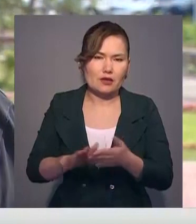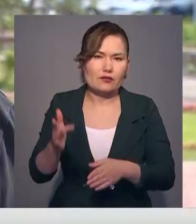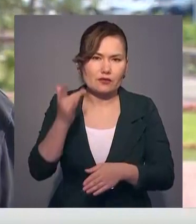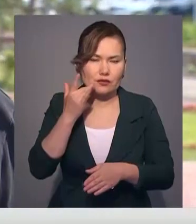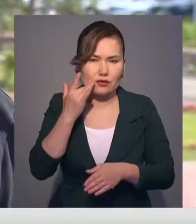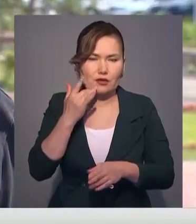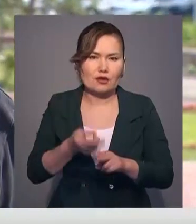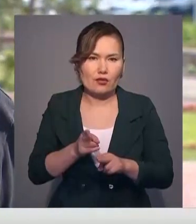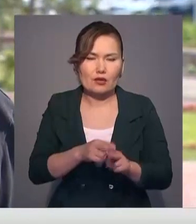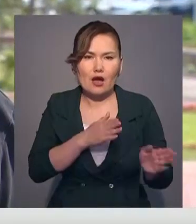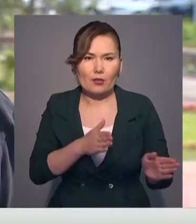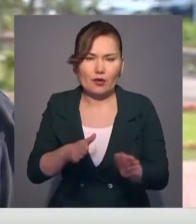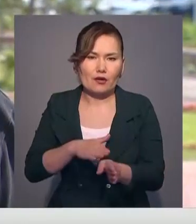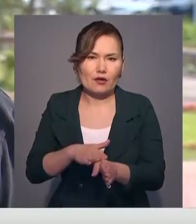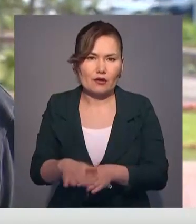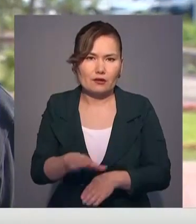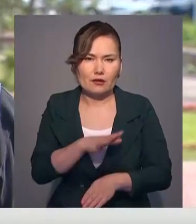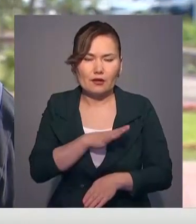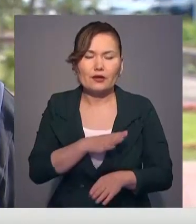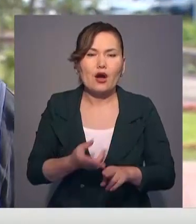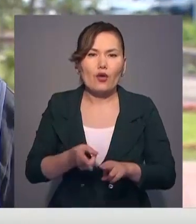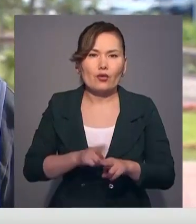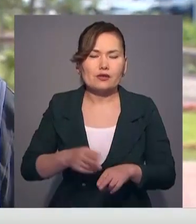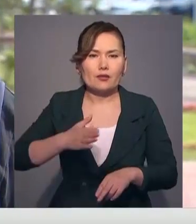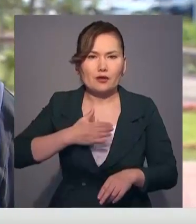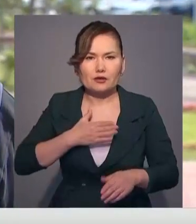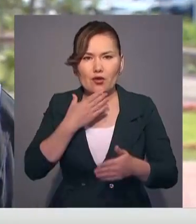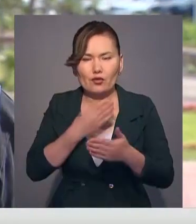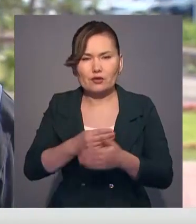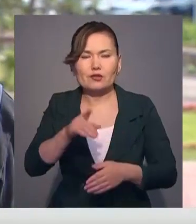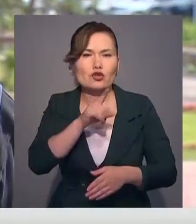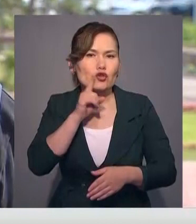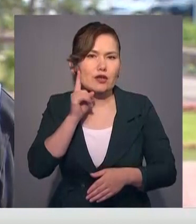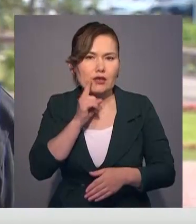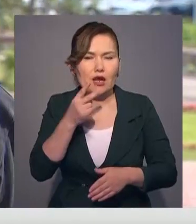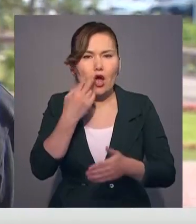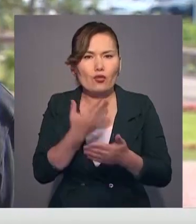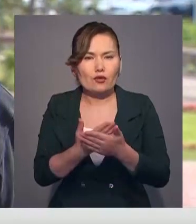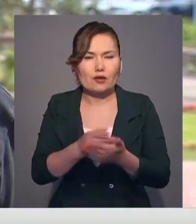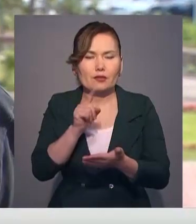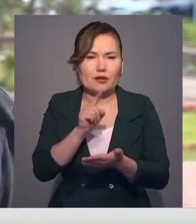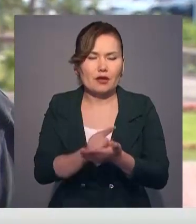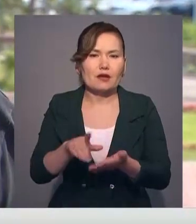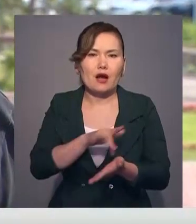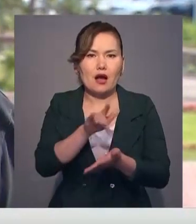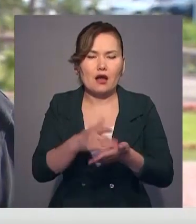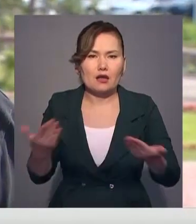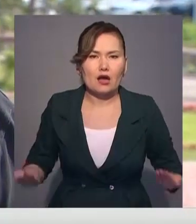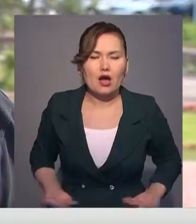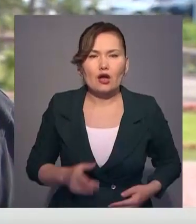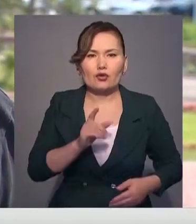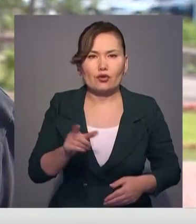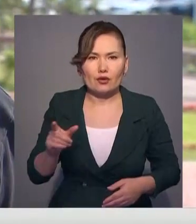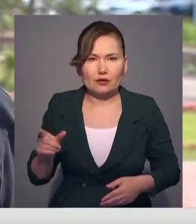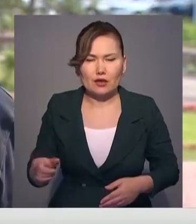барлығын дұрсап кететін, артын тәртіпке қалдырып. Сондықтан біз осы өзіміздің жастарға, қала тұрғындарына, біздің акциямыздың аты